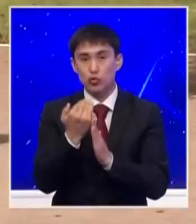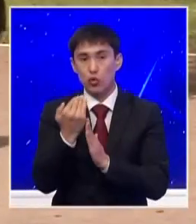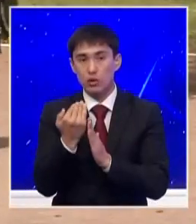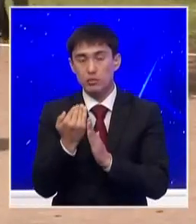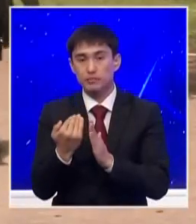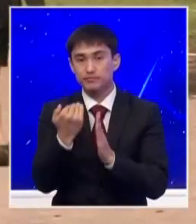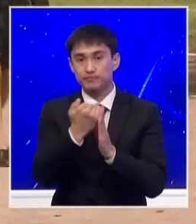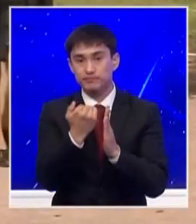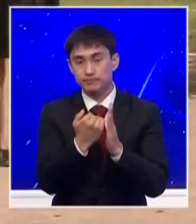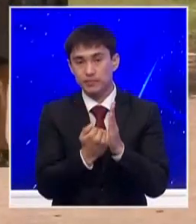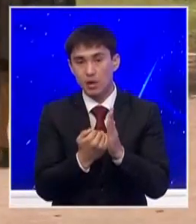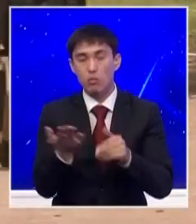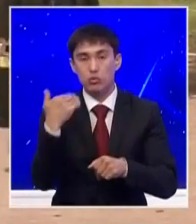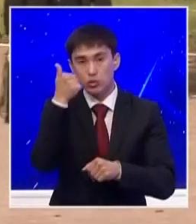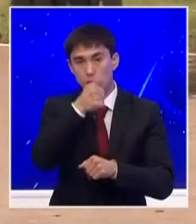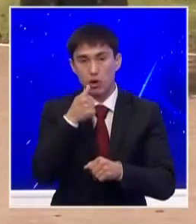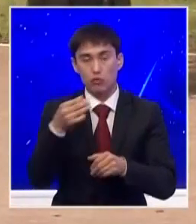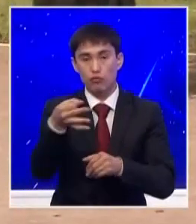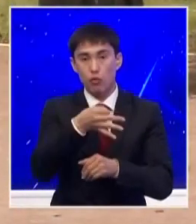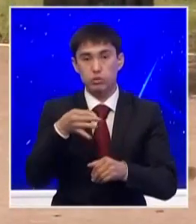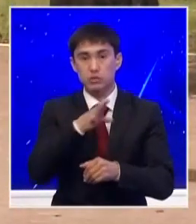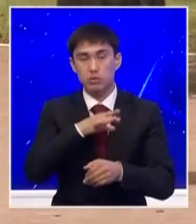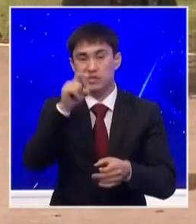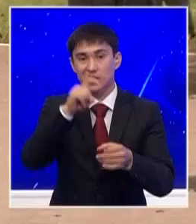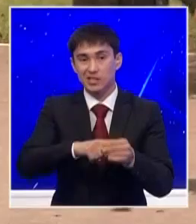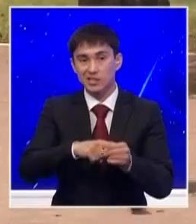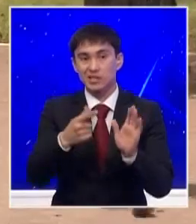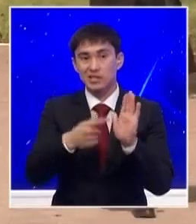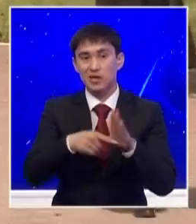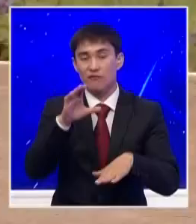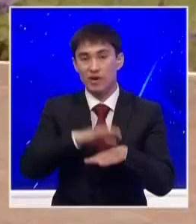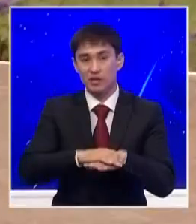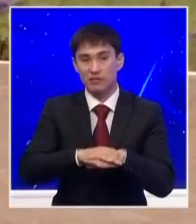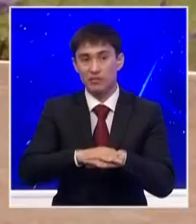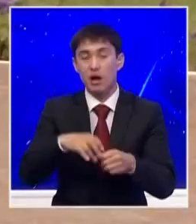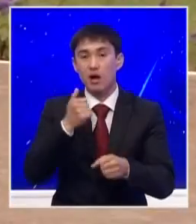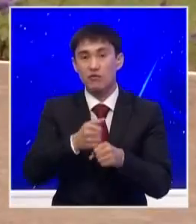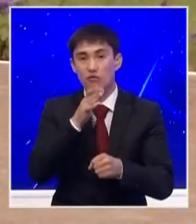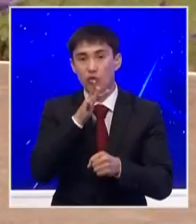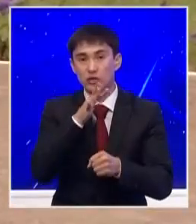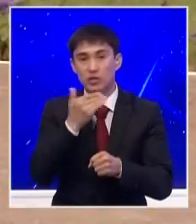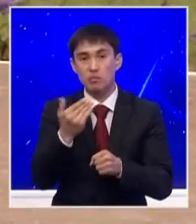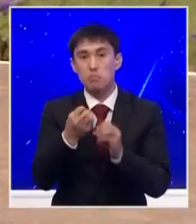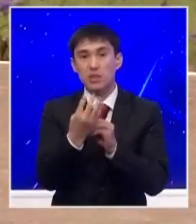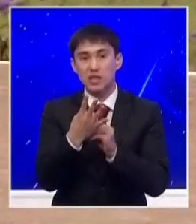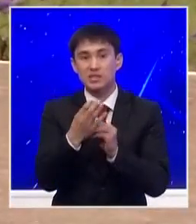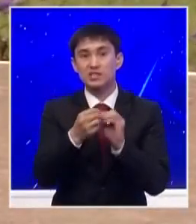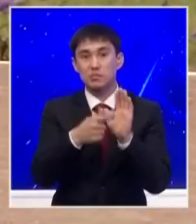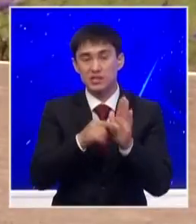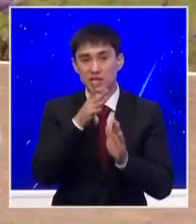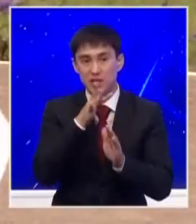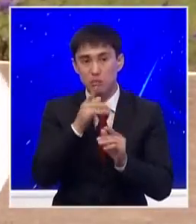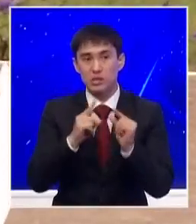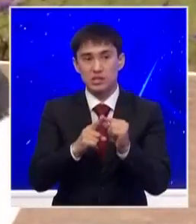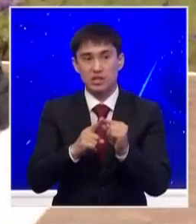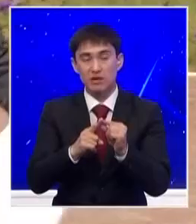цифрами статистики. Так, в прошлом году в области было зарегистрировано 7 фактов. Основной возраст потерпевших 15-17 лет. По